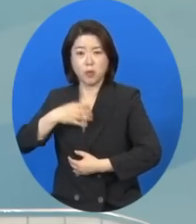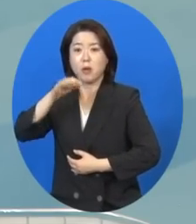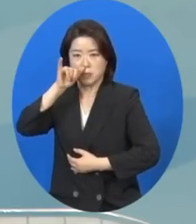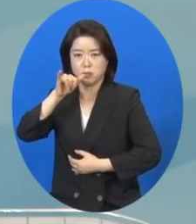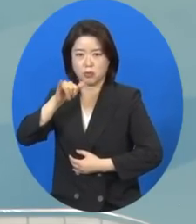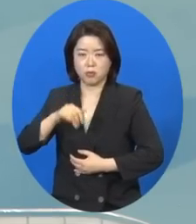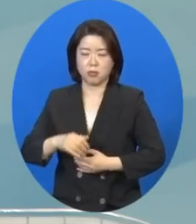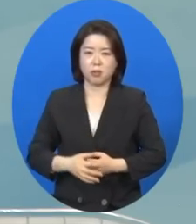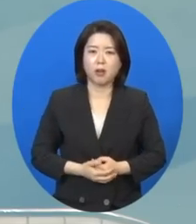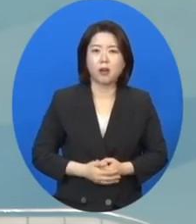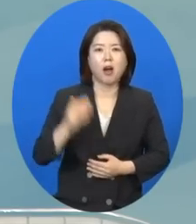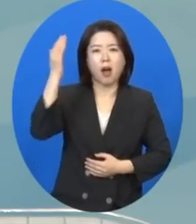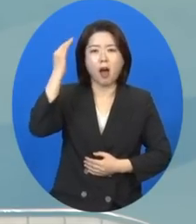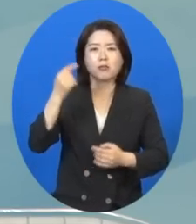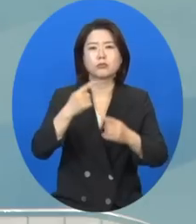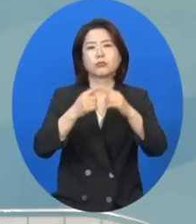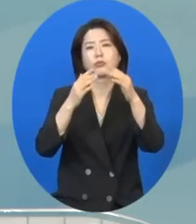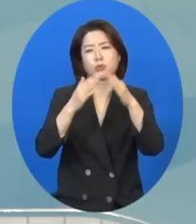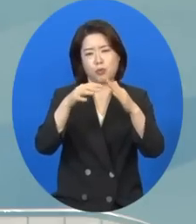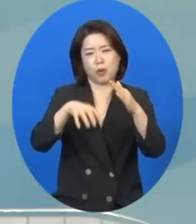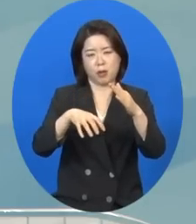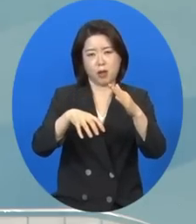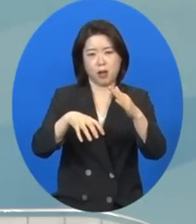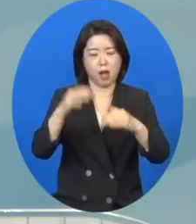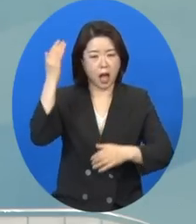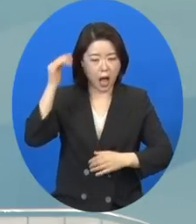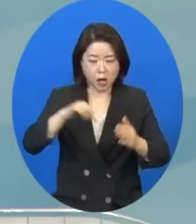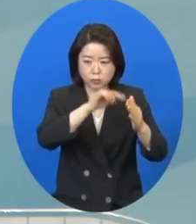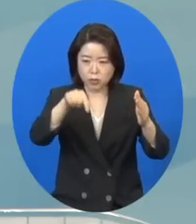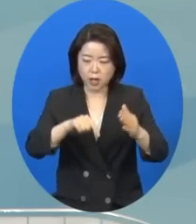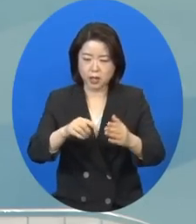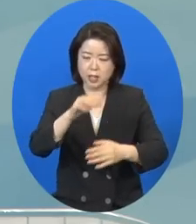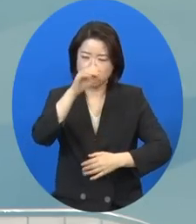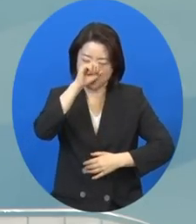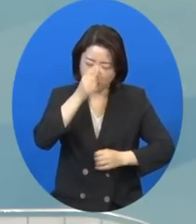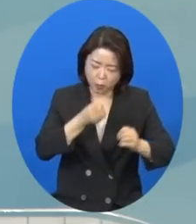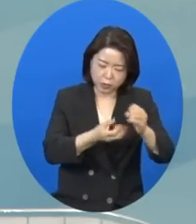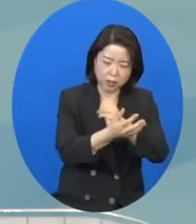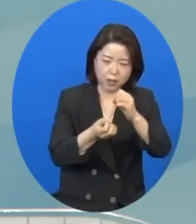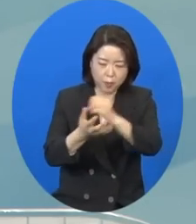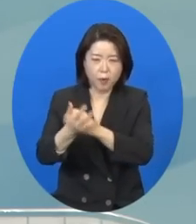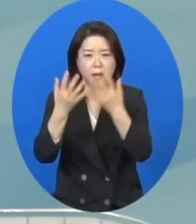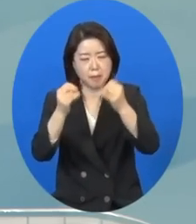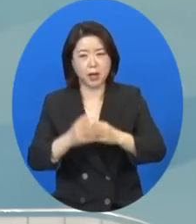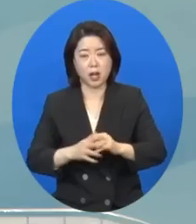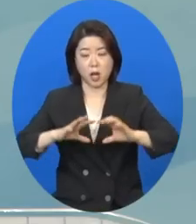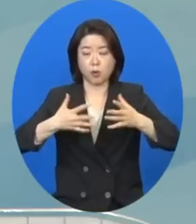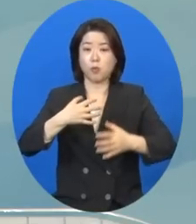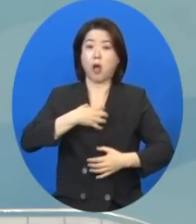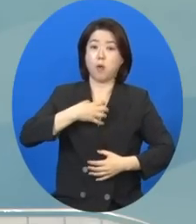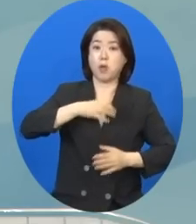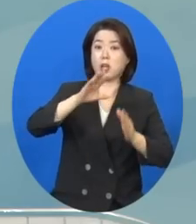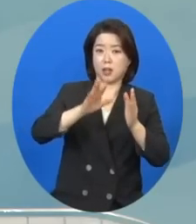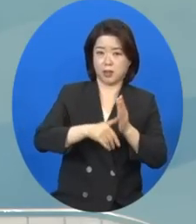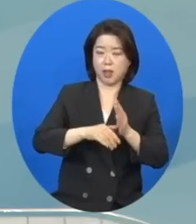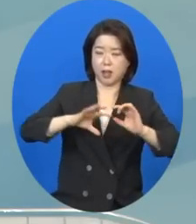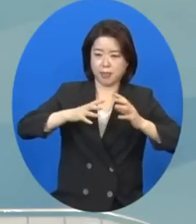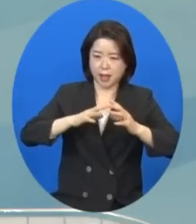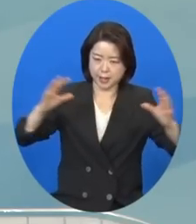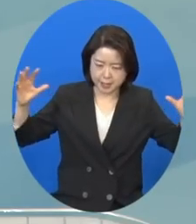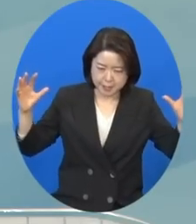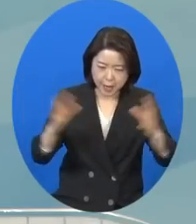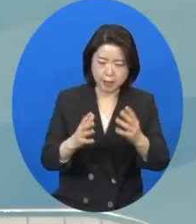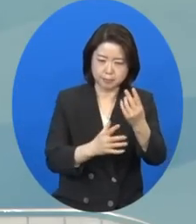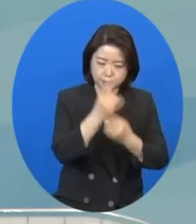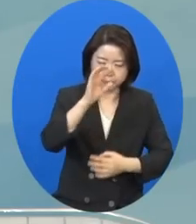것이죠 한국교회가 정말 한국에 얼마나 선한 영향력을 미쳤습니까 국가의 위기 속에서 정말 나라가 하나 될 수